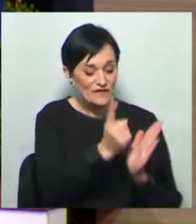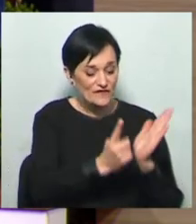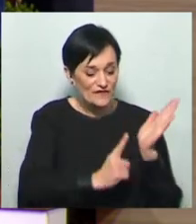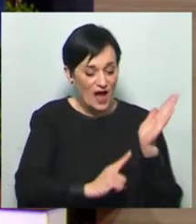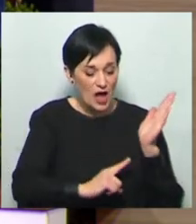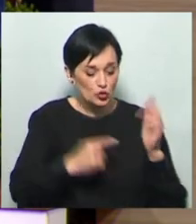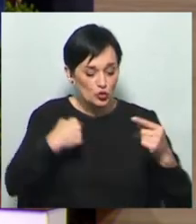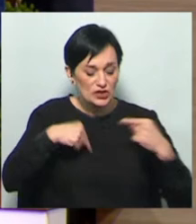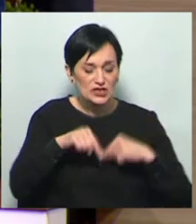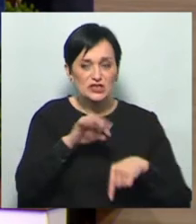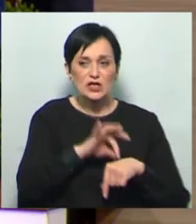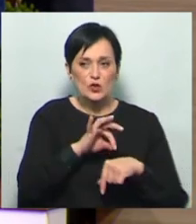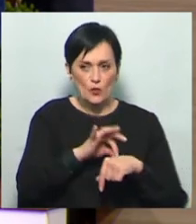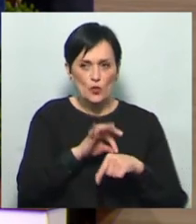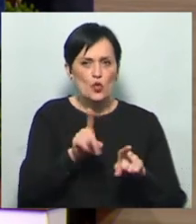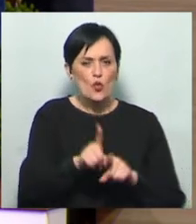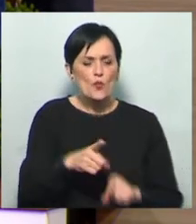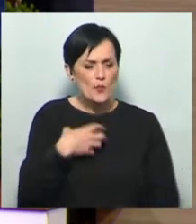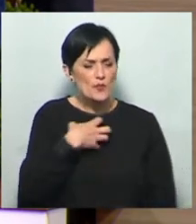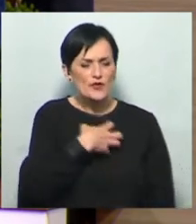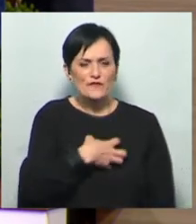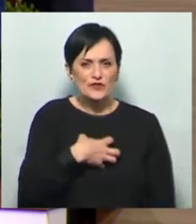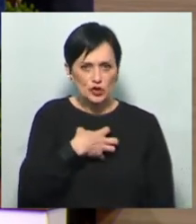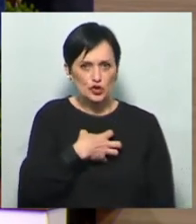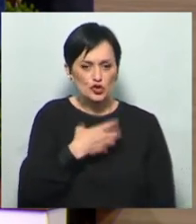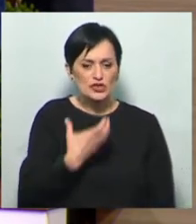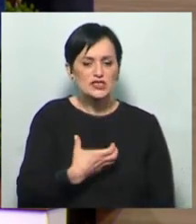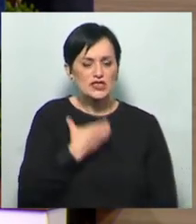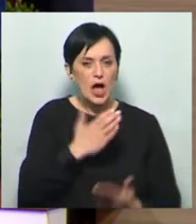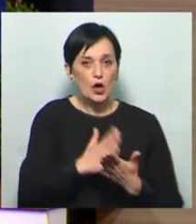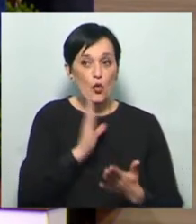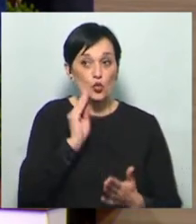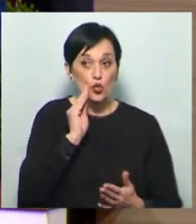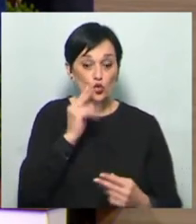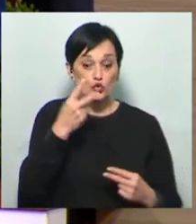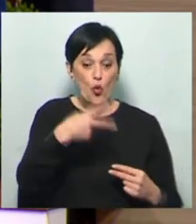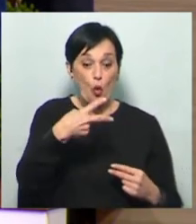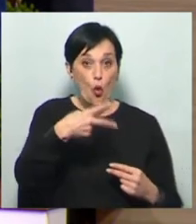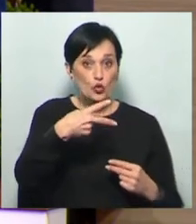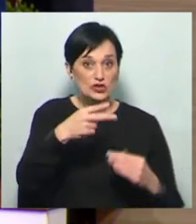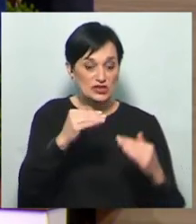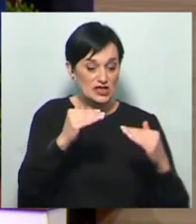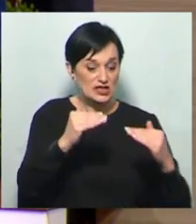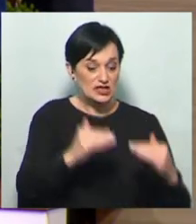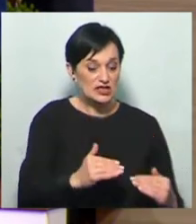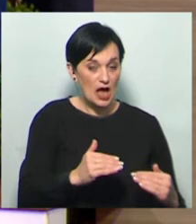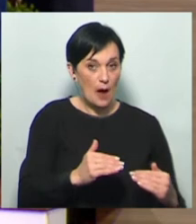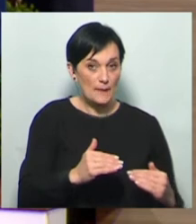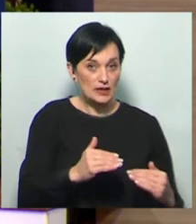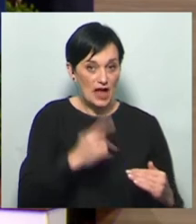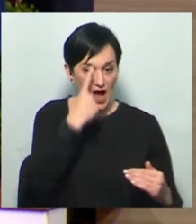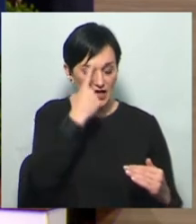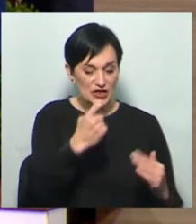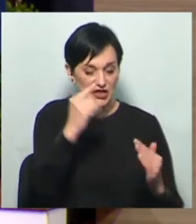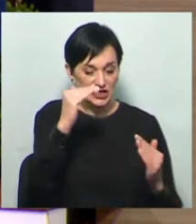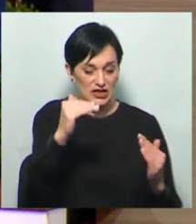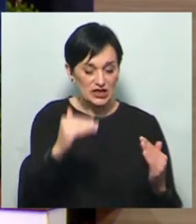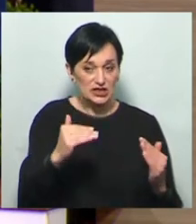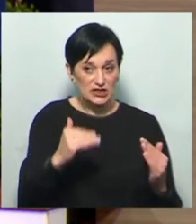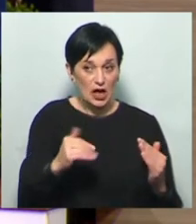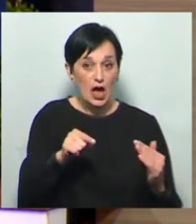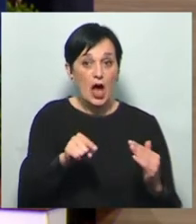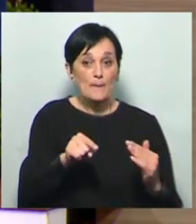არანაკლებ მნიშვნელოვანი და შეიძლება უფრო საგანგაშოც არის, როდესაც 20-ის დაბლა არის სხეულის მასის ინდექსი. ამ